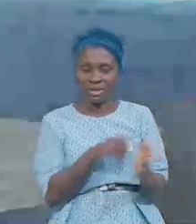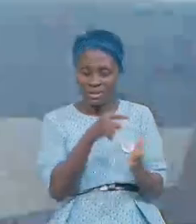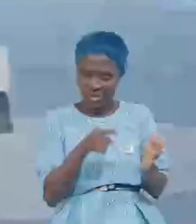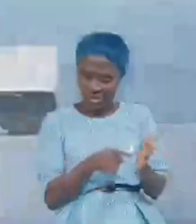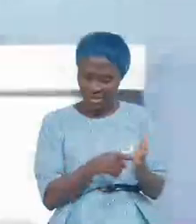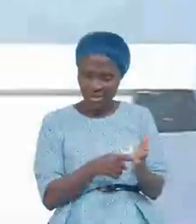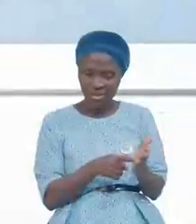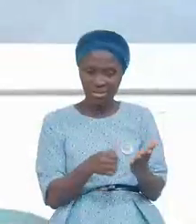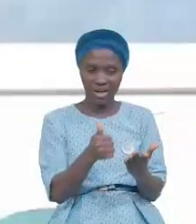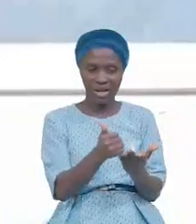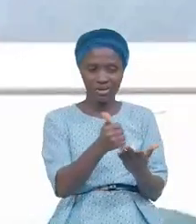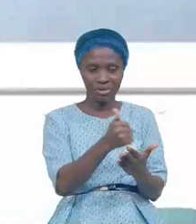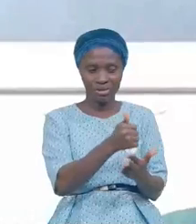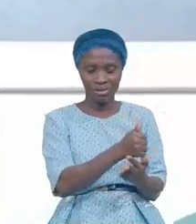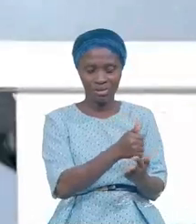l'adultère là,